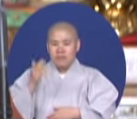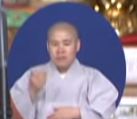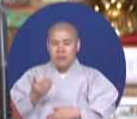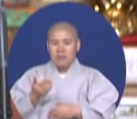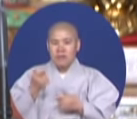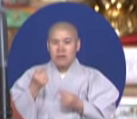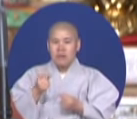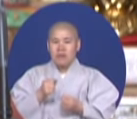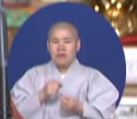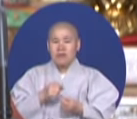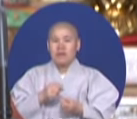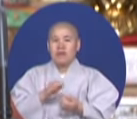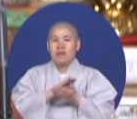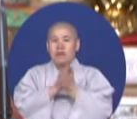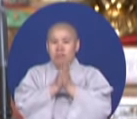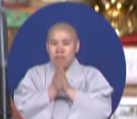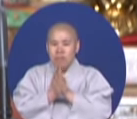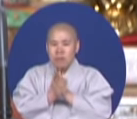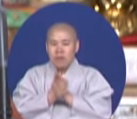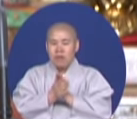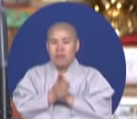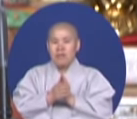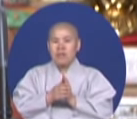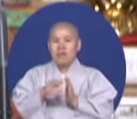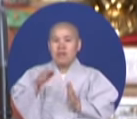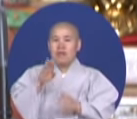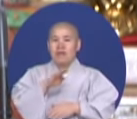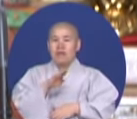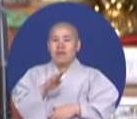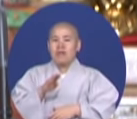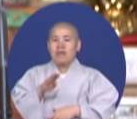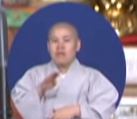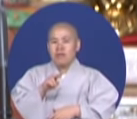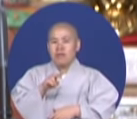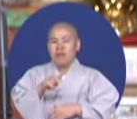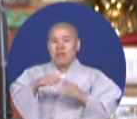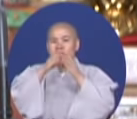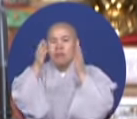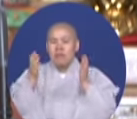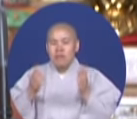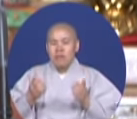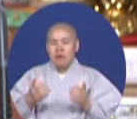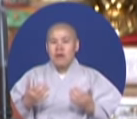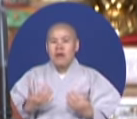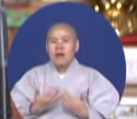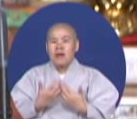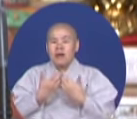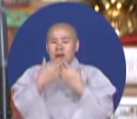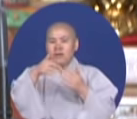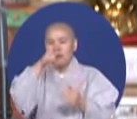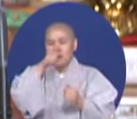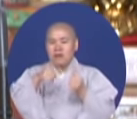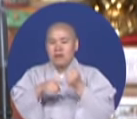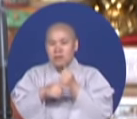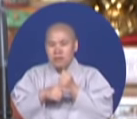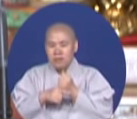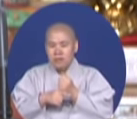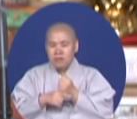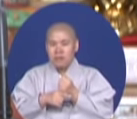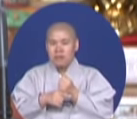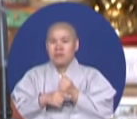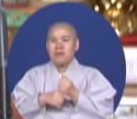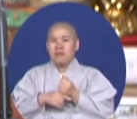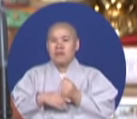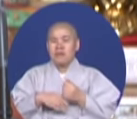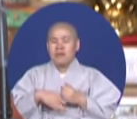이게 변시방입니다. 이게 속에 없으면 그게 그 시방에 들어왔단 말이 돼요. 그 어딘가가 못 들어가는